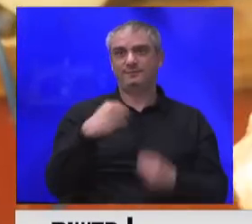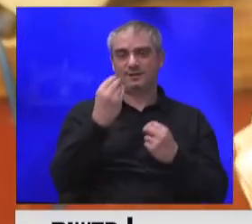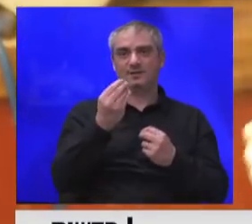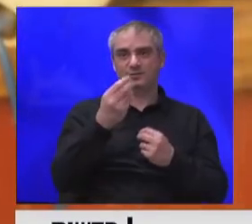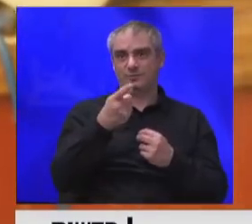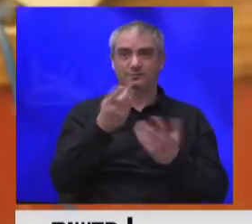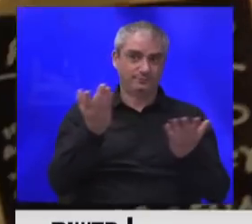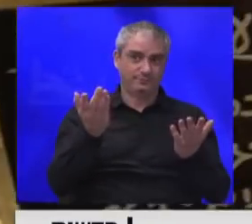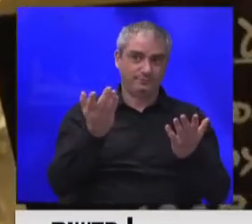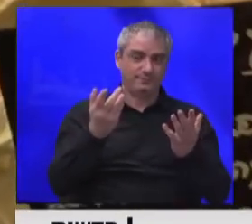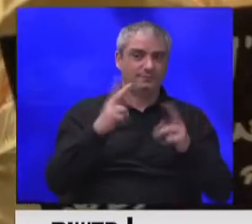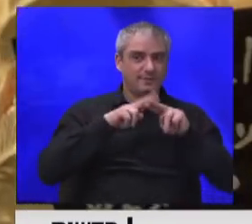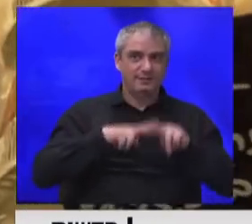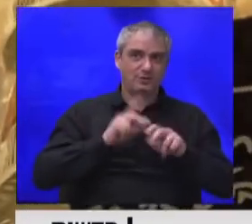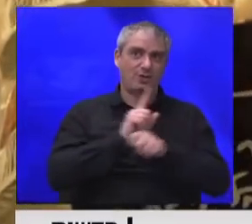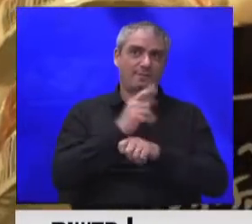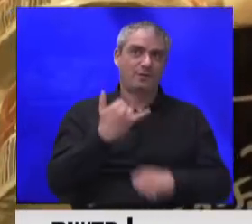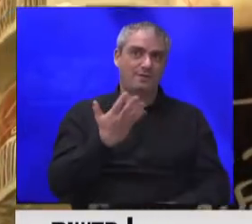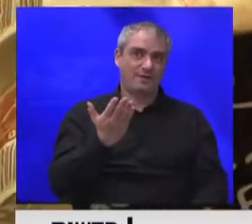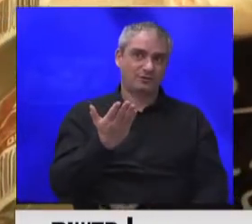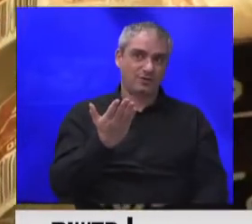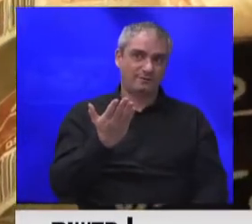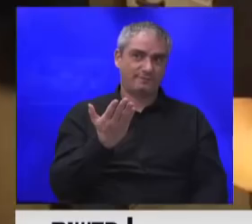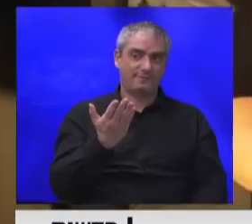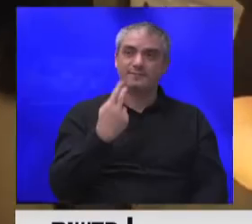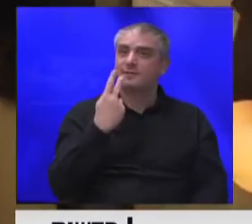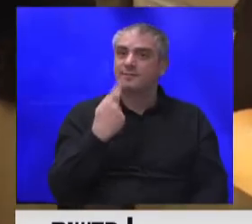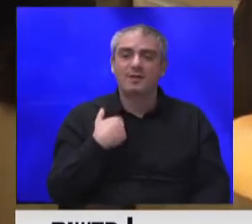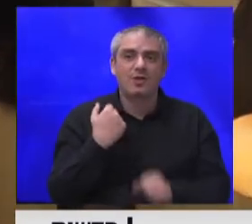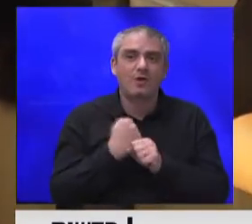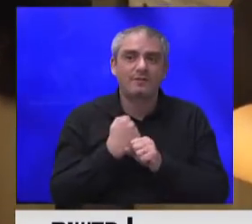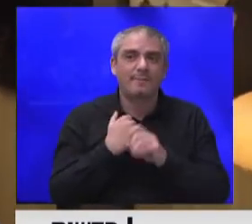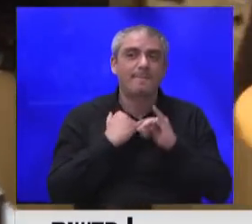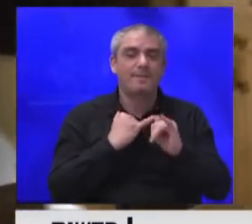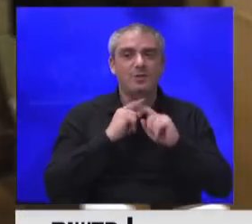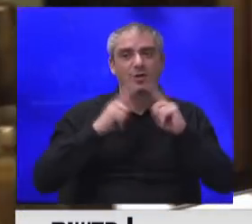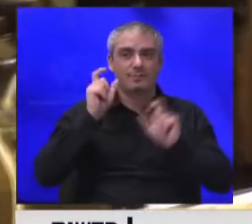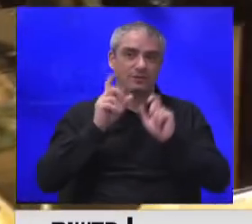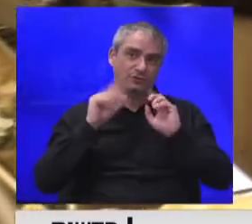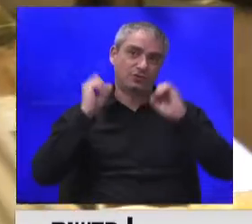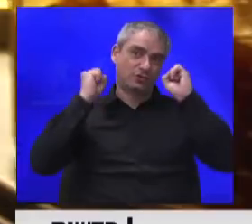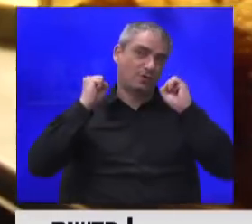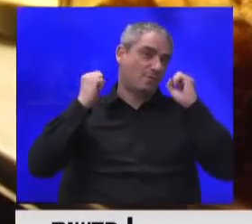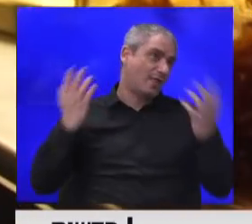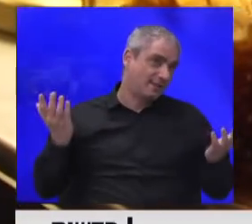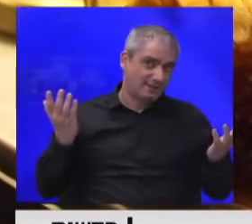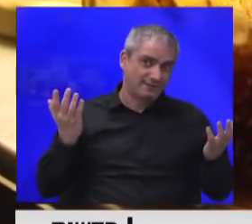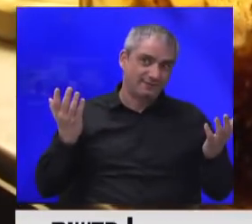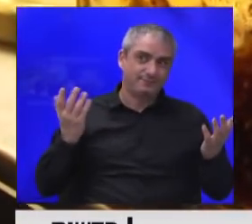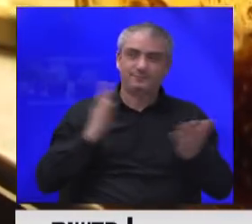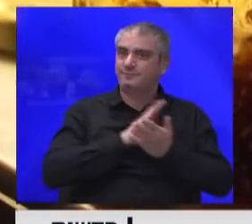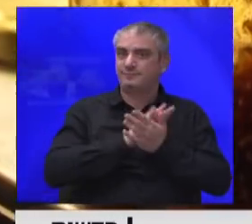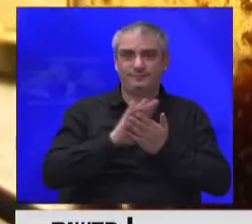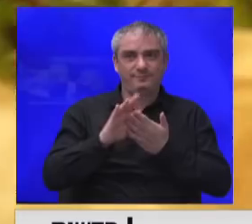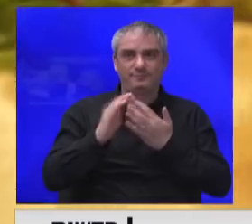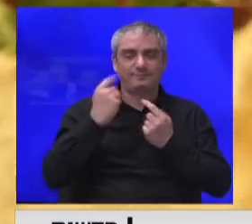ומיטל לשרוד בתקופה הזאת. בעיקר אנחנו עובדים על מתנות לכל מיני אנשים שיש להם יום הולדת. פשוט עובד